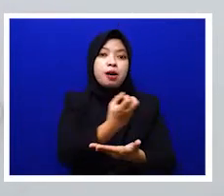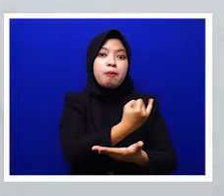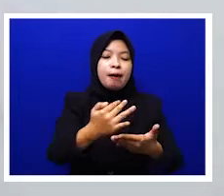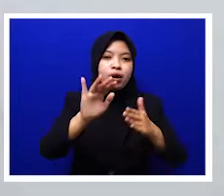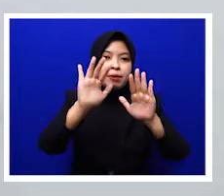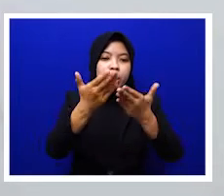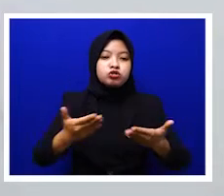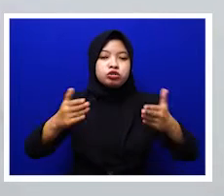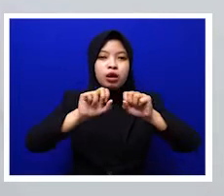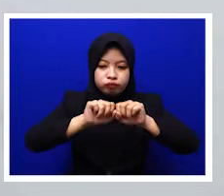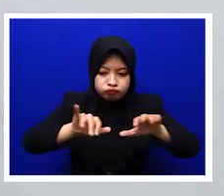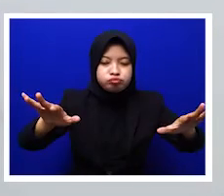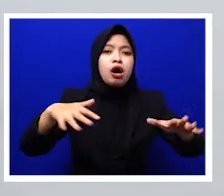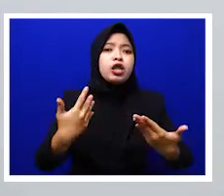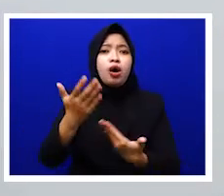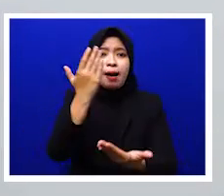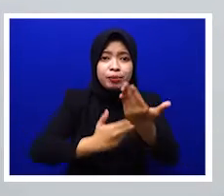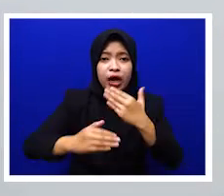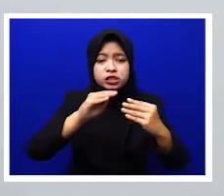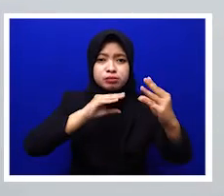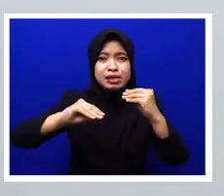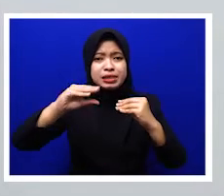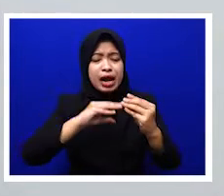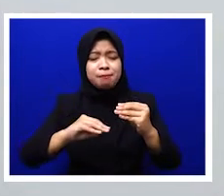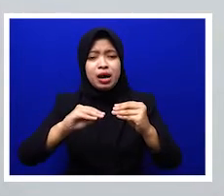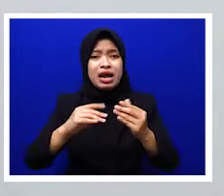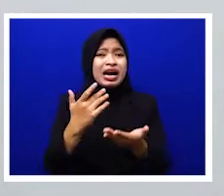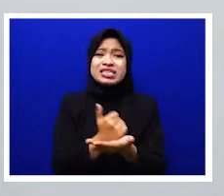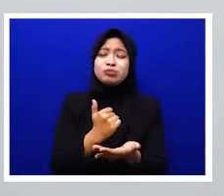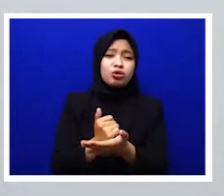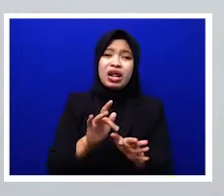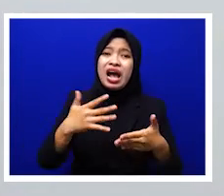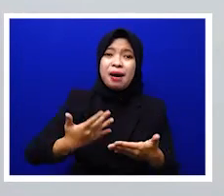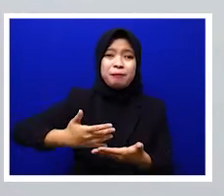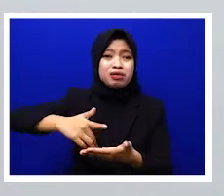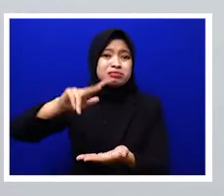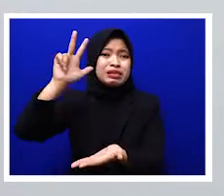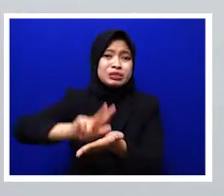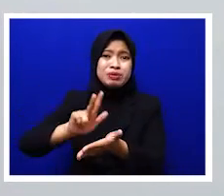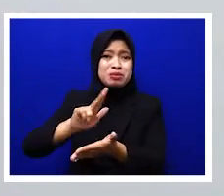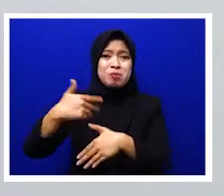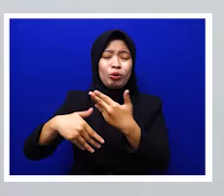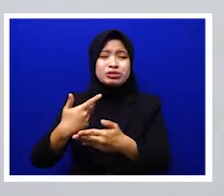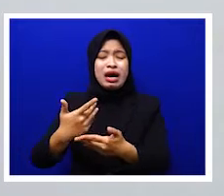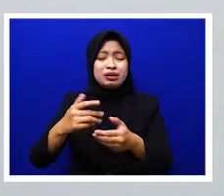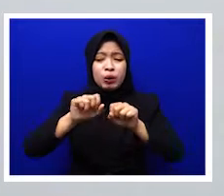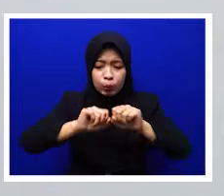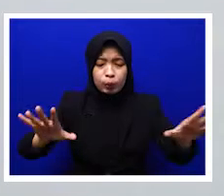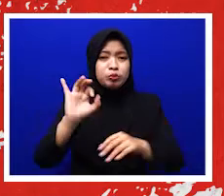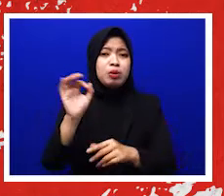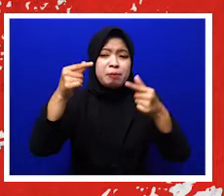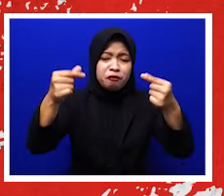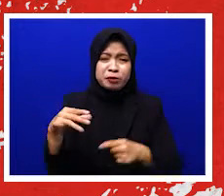lewat media sosial ataupun mungkin aplikasi percakapan. Padahal sebenarnya secara resmi perusahaan itu belum mengedarkan